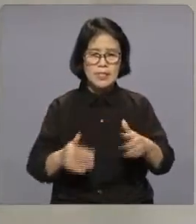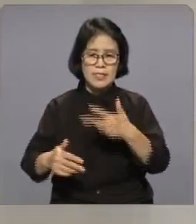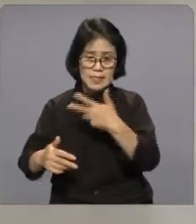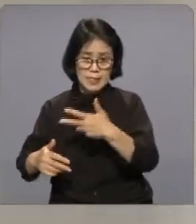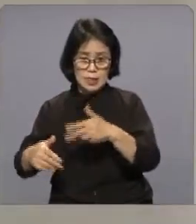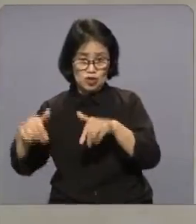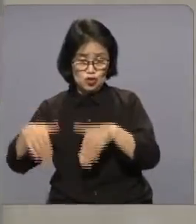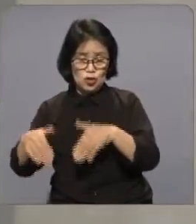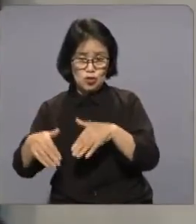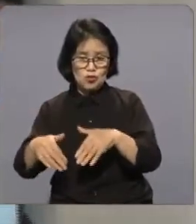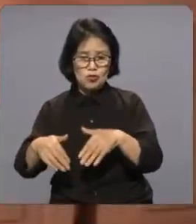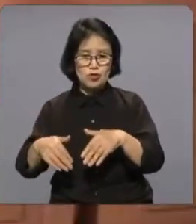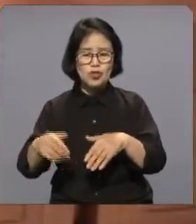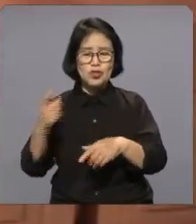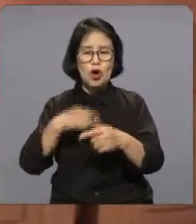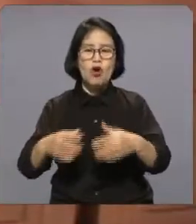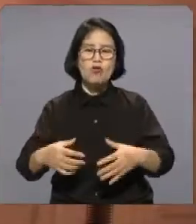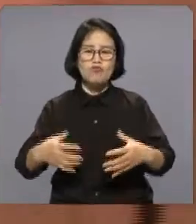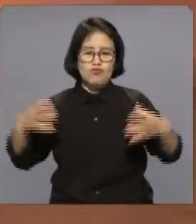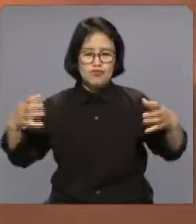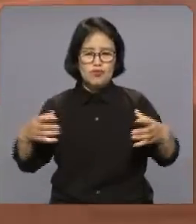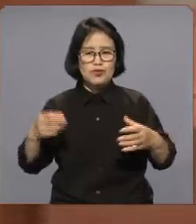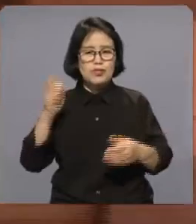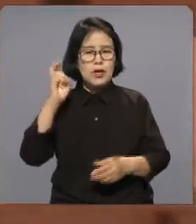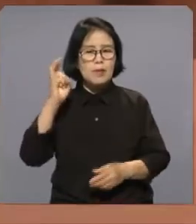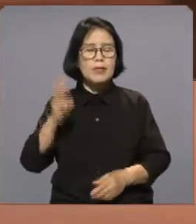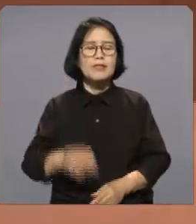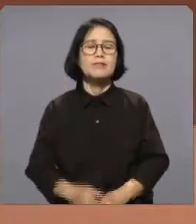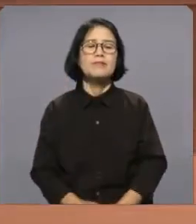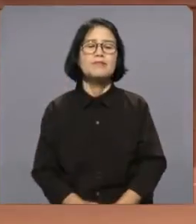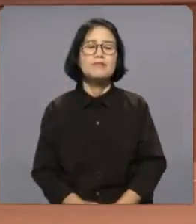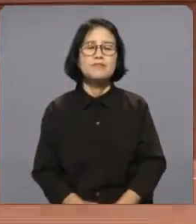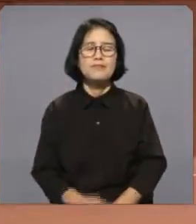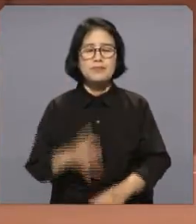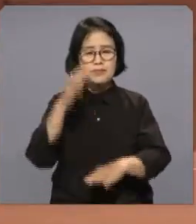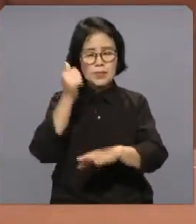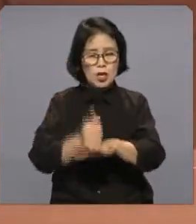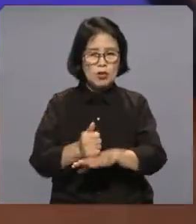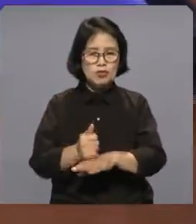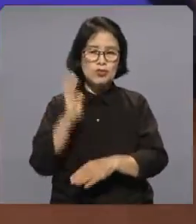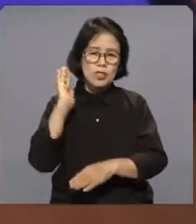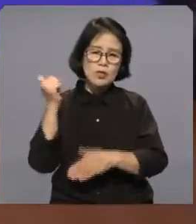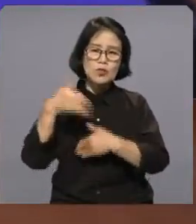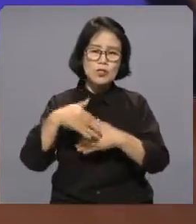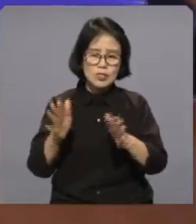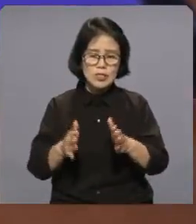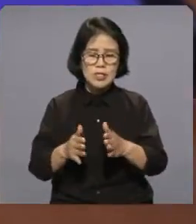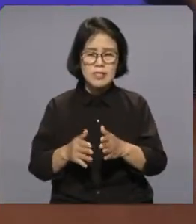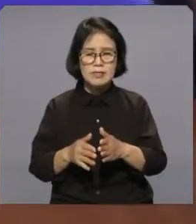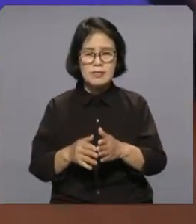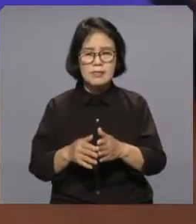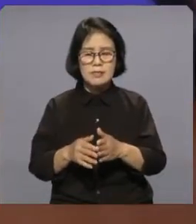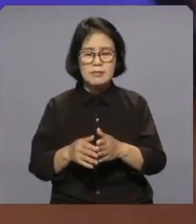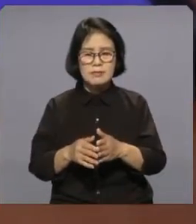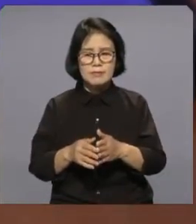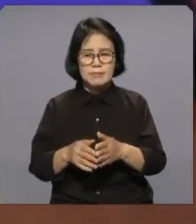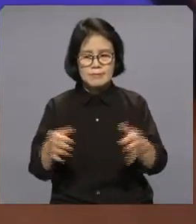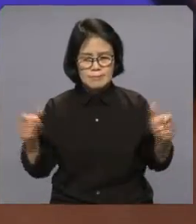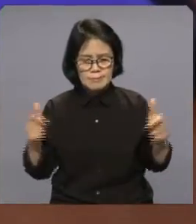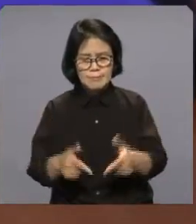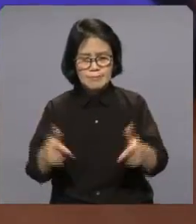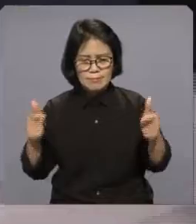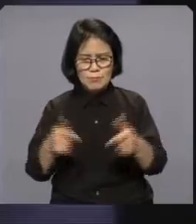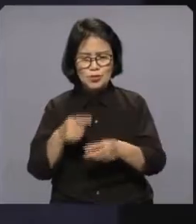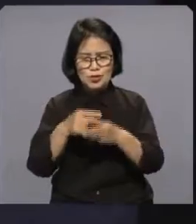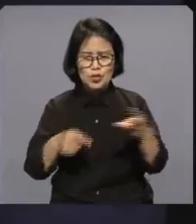7수석으로 덩치를 더욱 불릴 것이라는 관측도 나옵니다. 결국 대통령실 슬림화라는 윤석열 정부